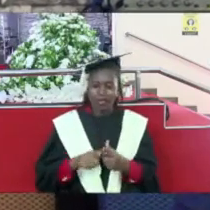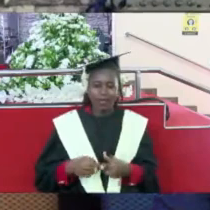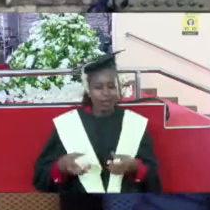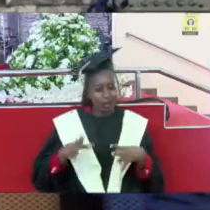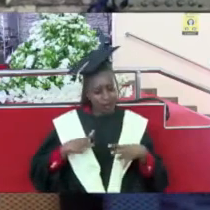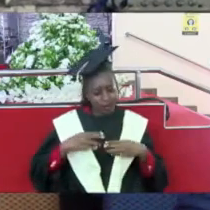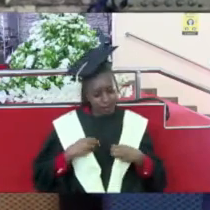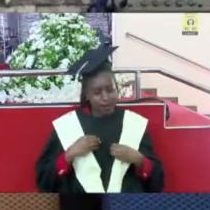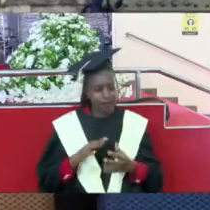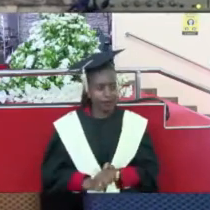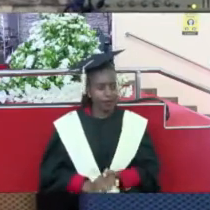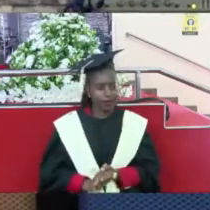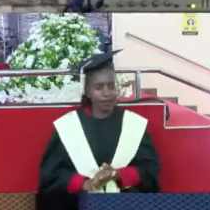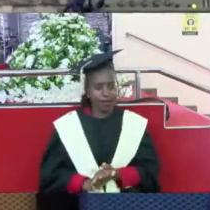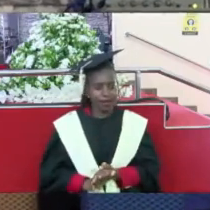Ai.